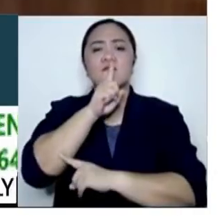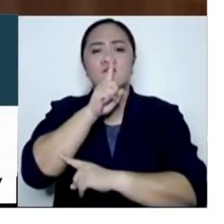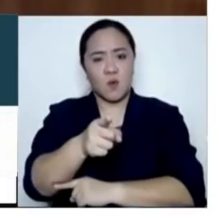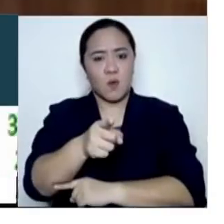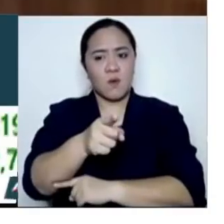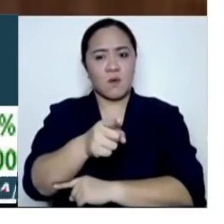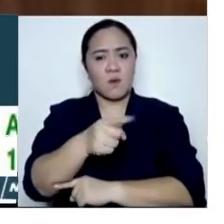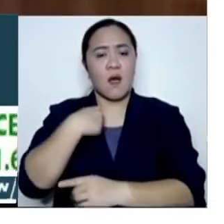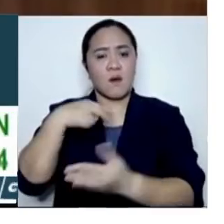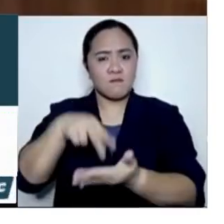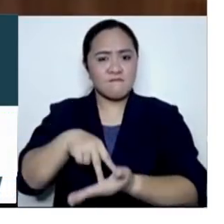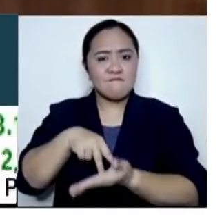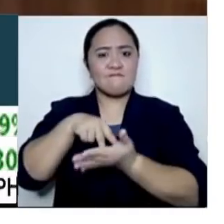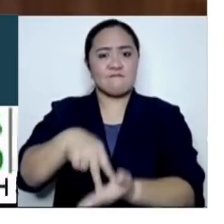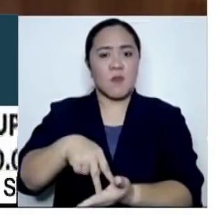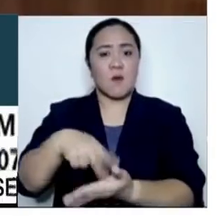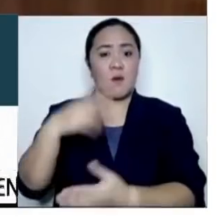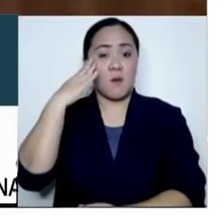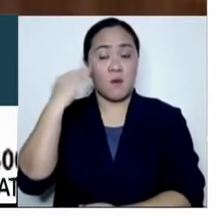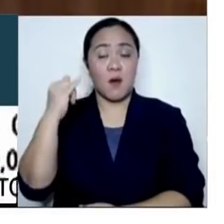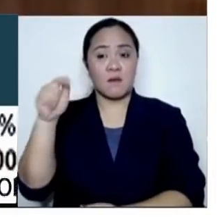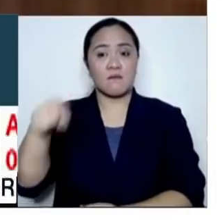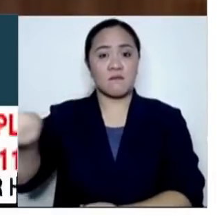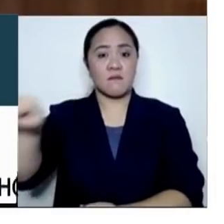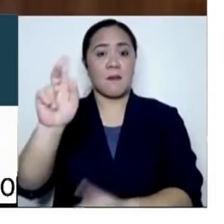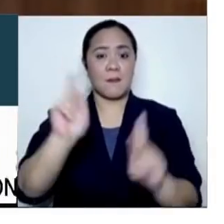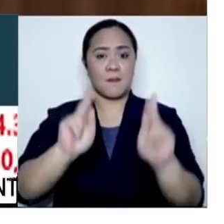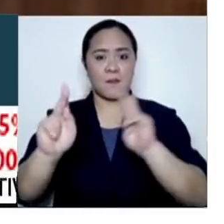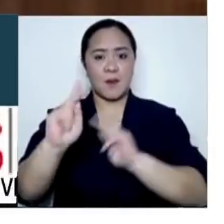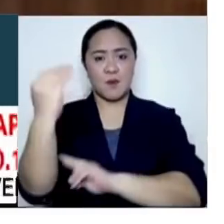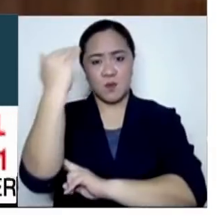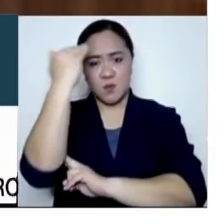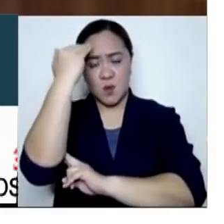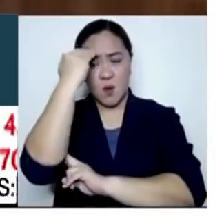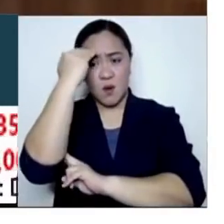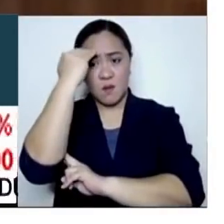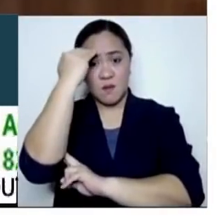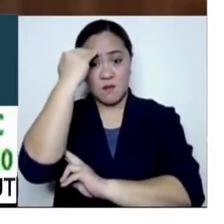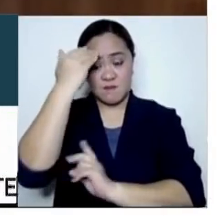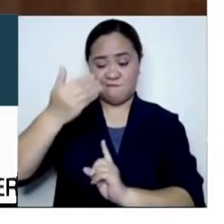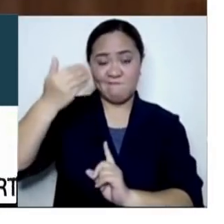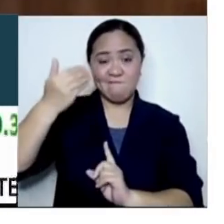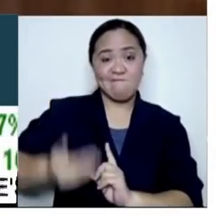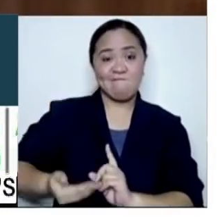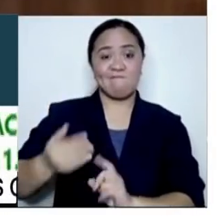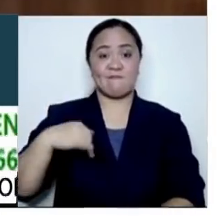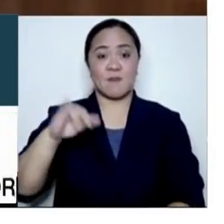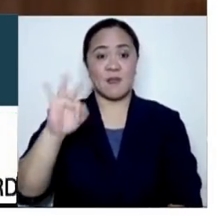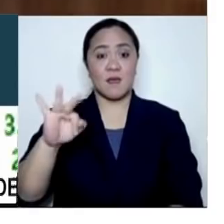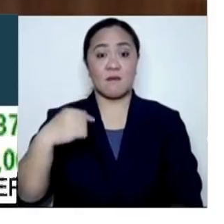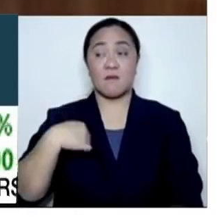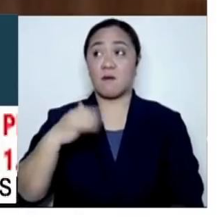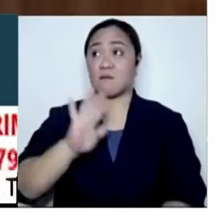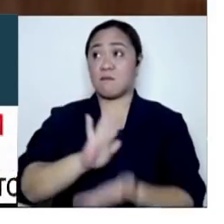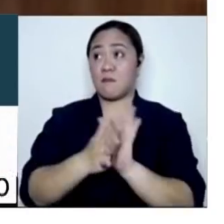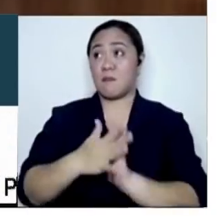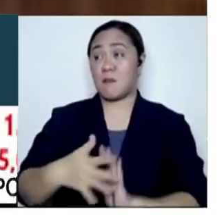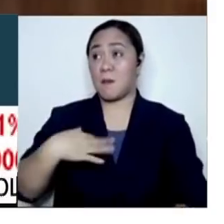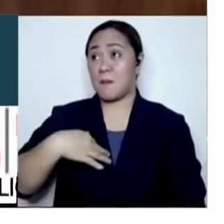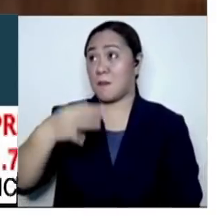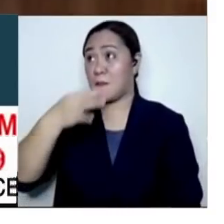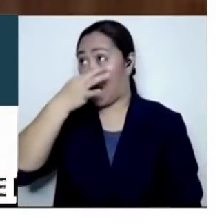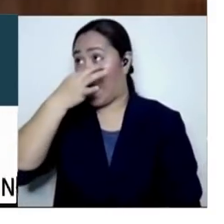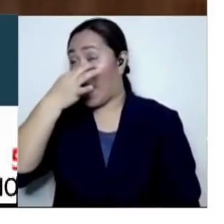eh para malaman ng mga kamamayan natin na pagka tayo parang tupa at masama yung